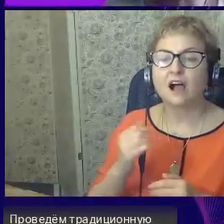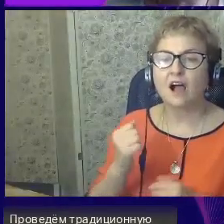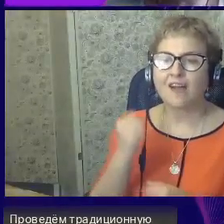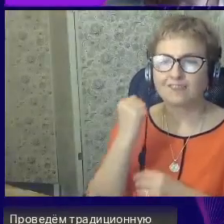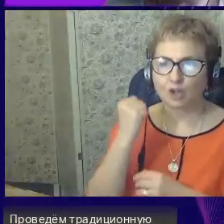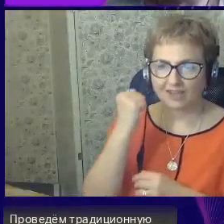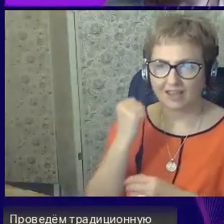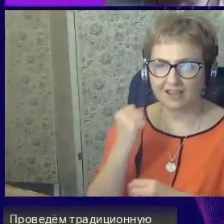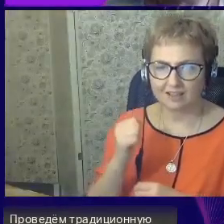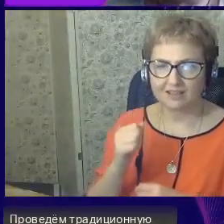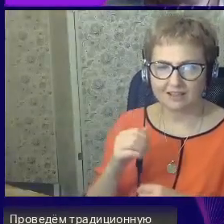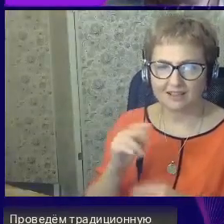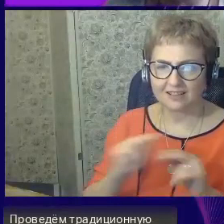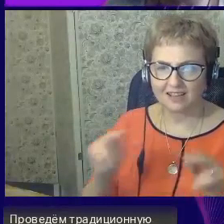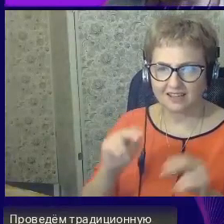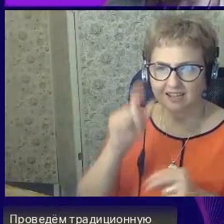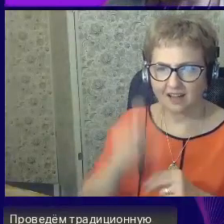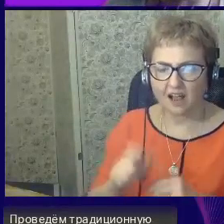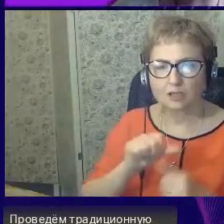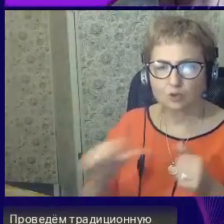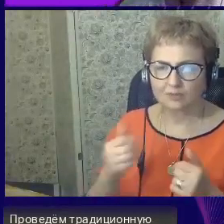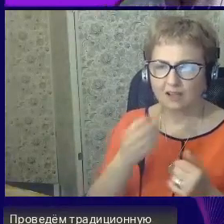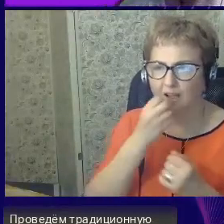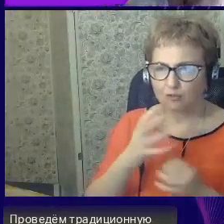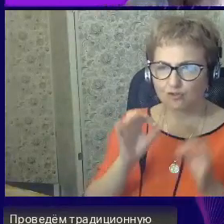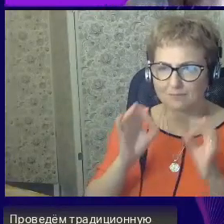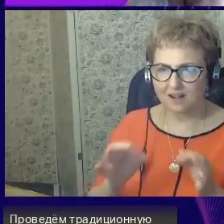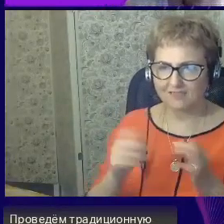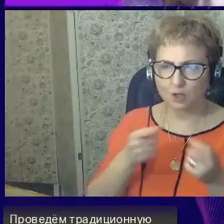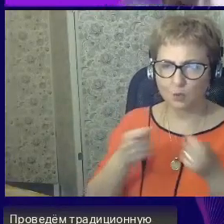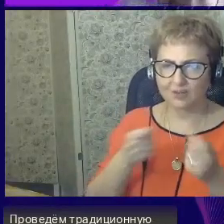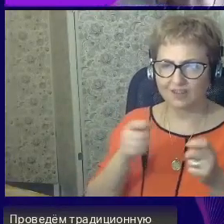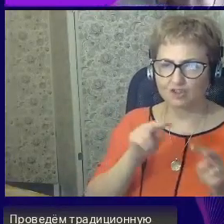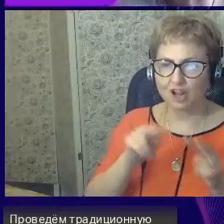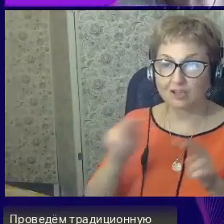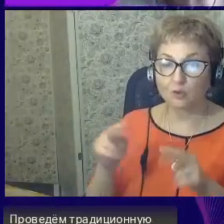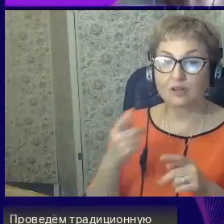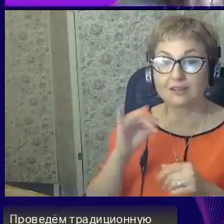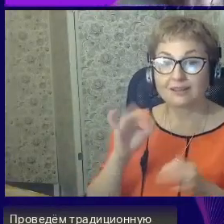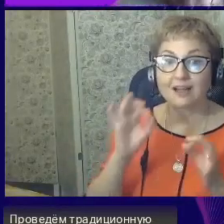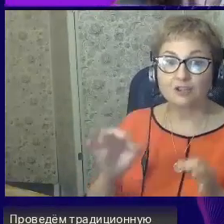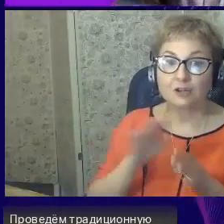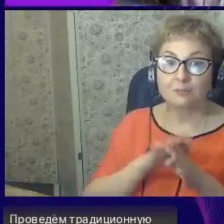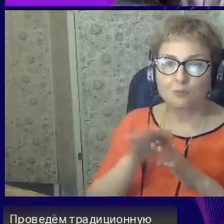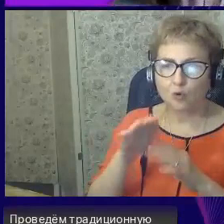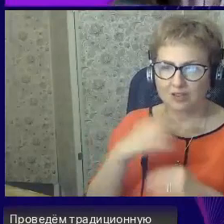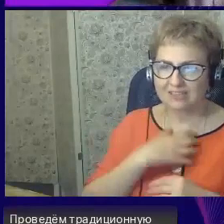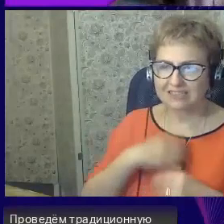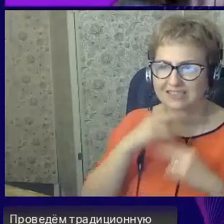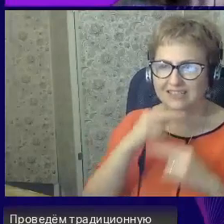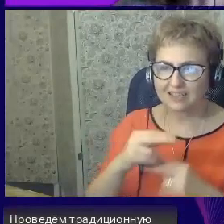безусловно, авторитет тренера, особенно при установлении как бы хорошего, правильного руководящего контроля. Ну и, конечно,